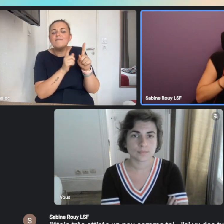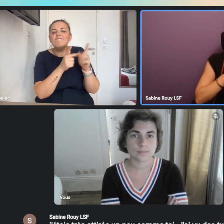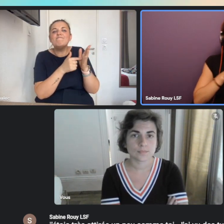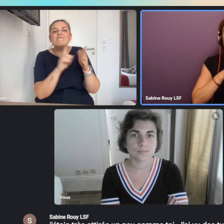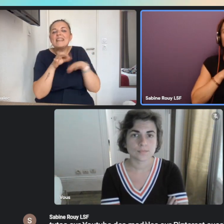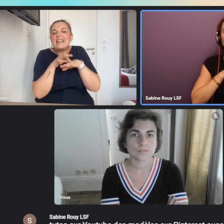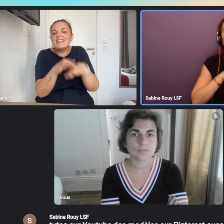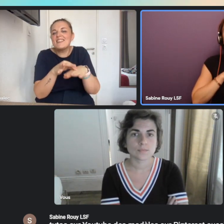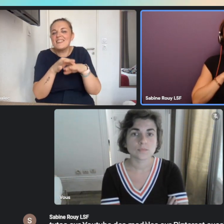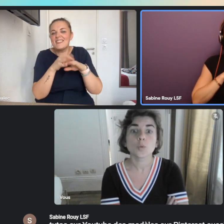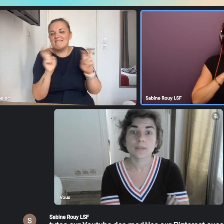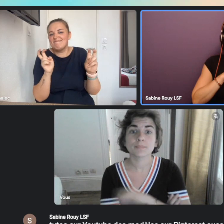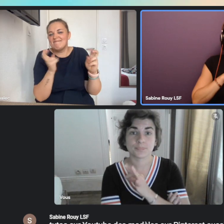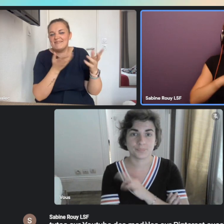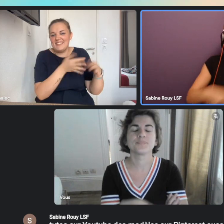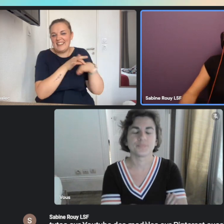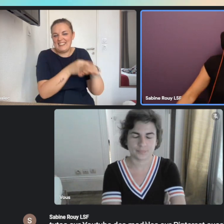alors j'ai acheté,